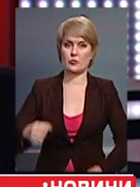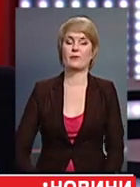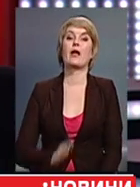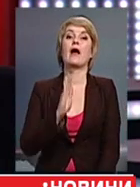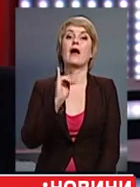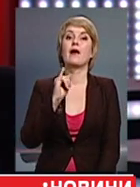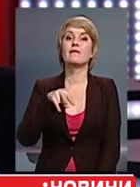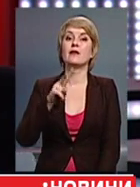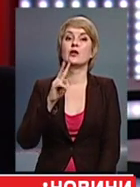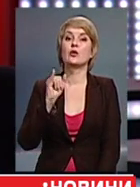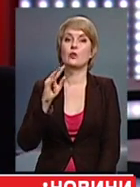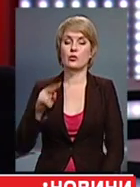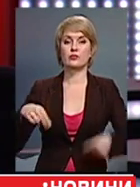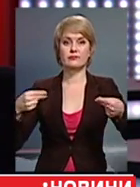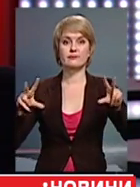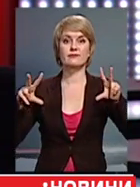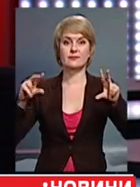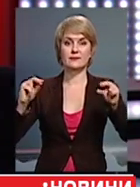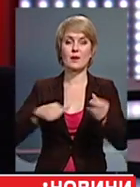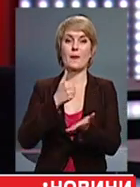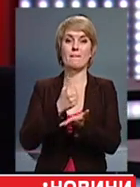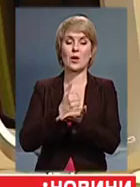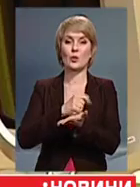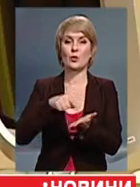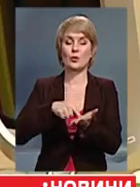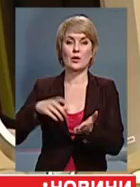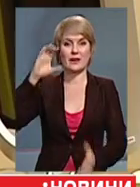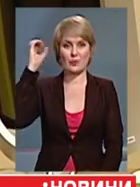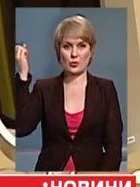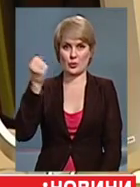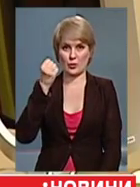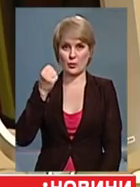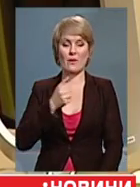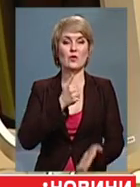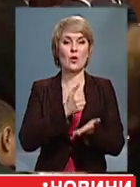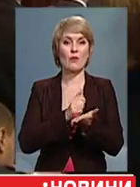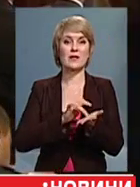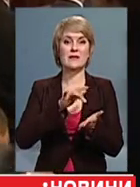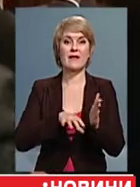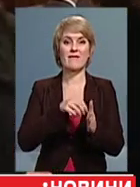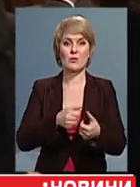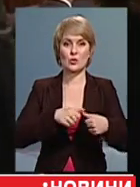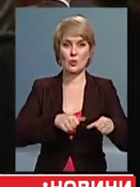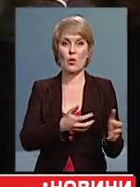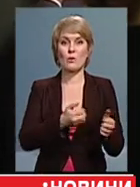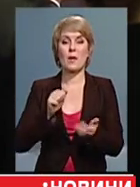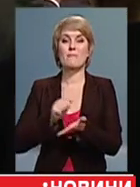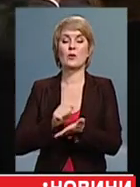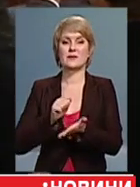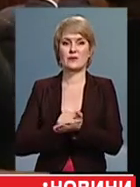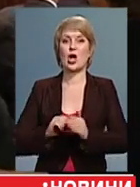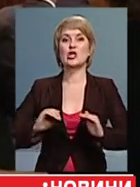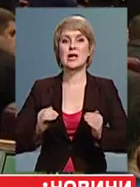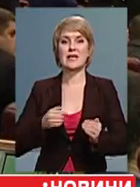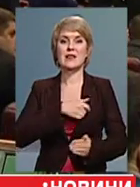Юрій Вілкул склав присягу мера Кривого Рогу. Від голови Центрвиборчкому він отримав посвідчення міського голови. Частина депутатів